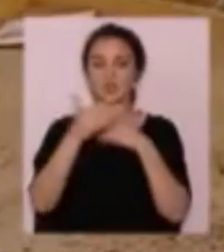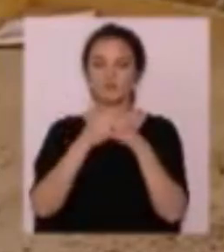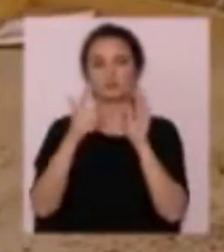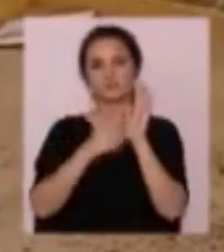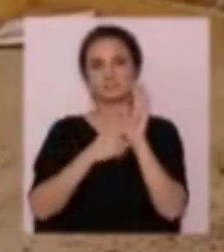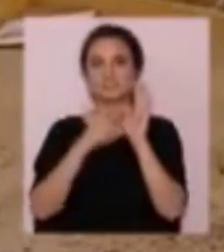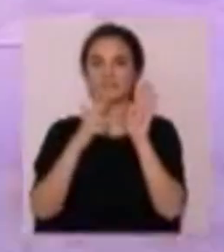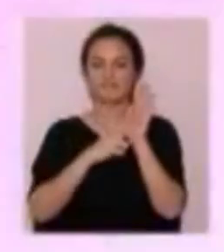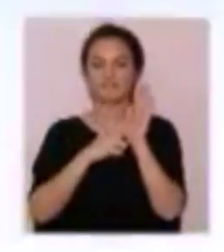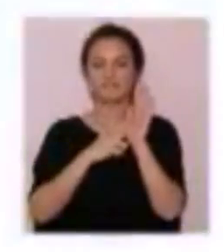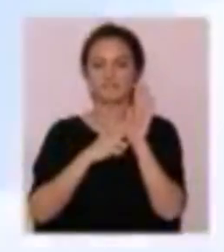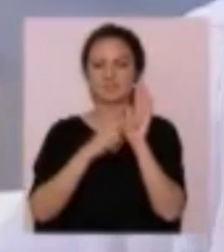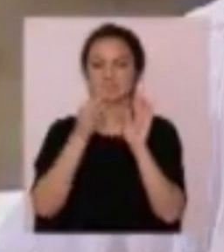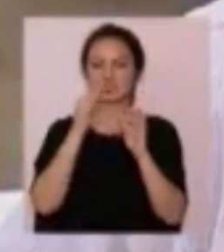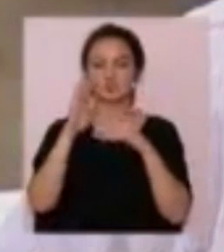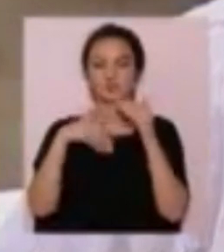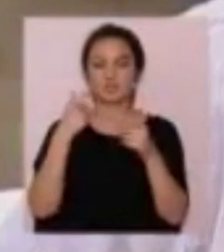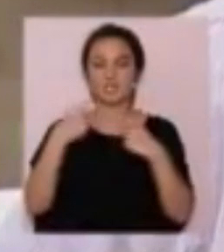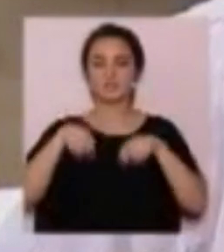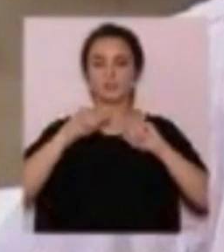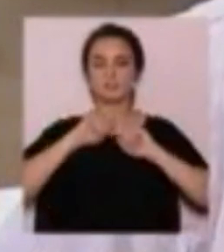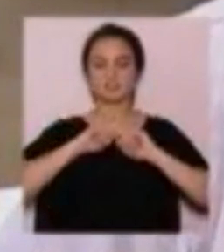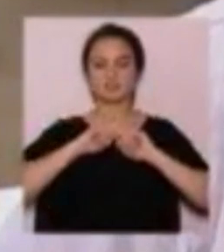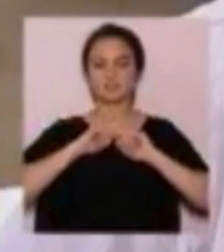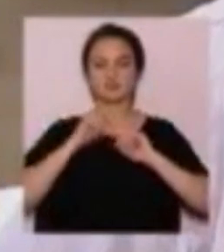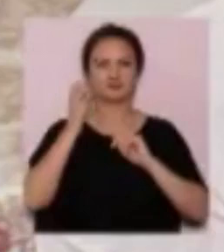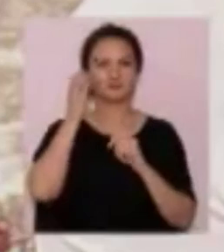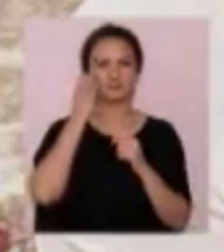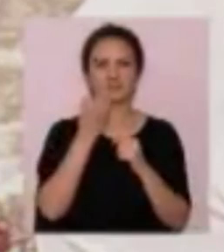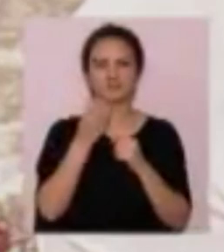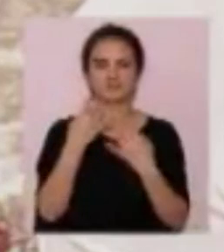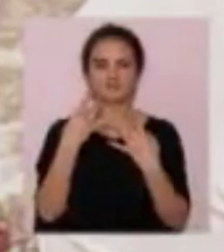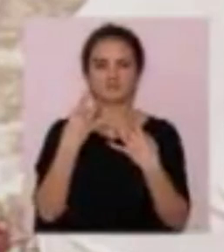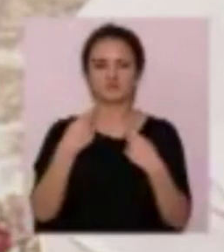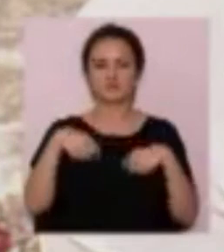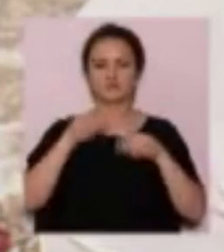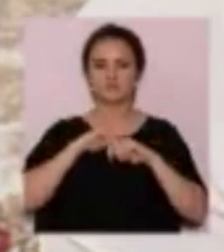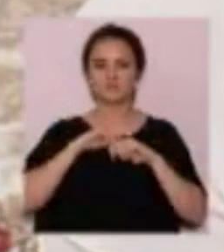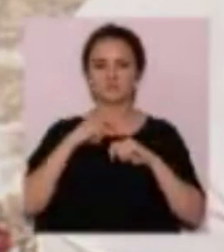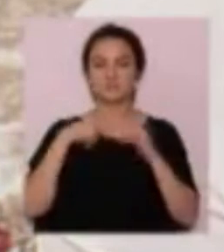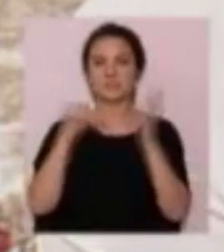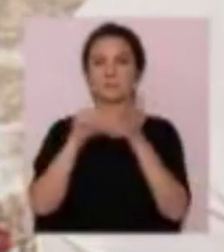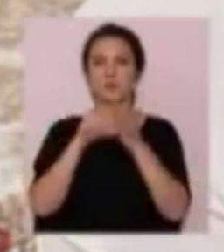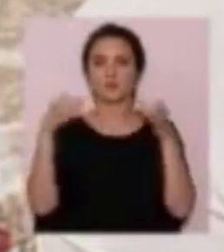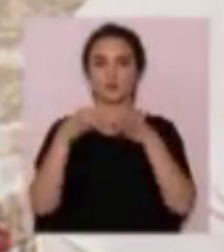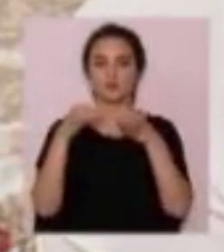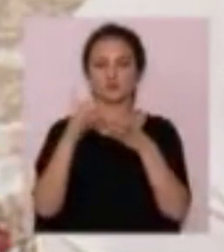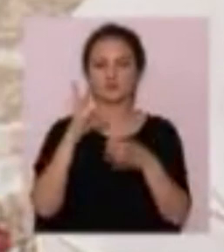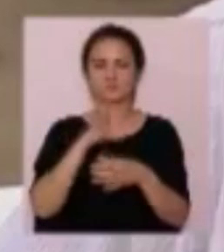تشوي دروات وتس شمدك قد ممتس راتسي دانرو وني دا وندا شما مقوانا دام خماري جغوبي